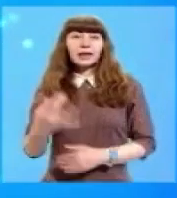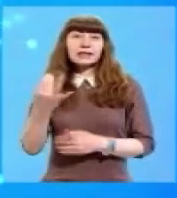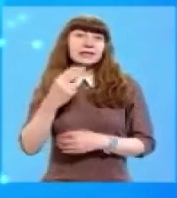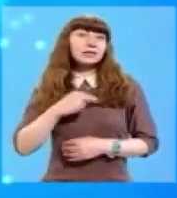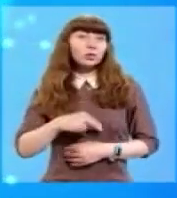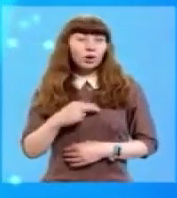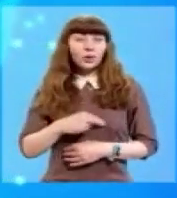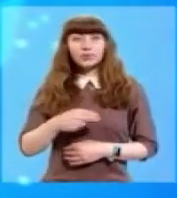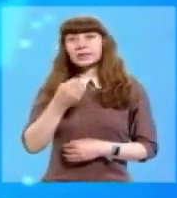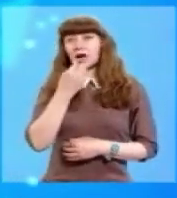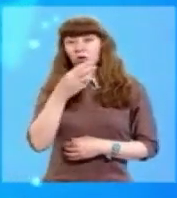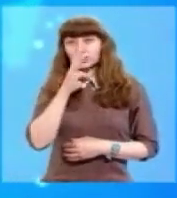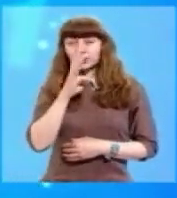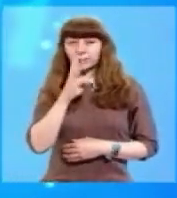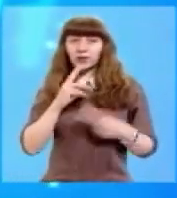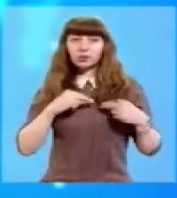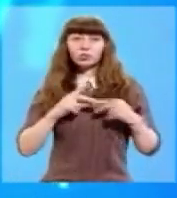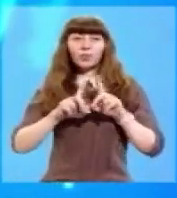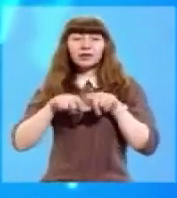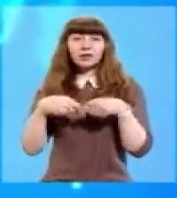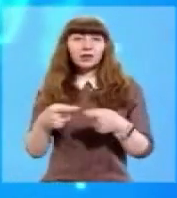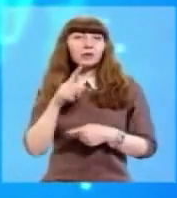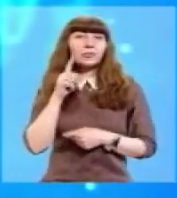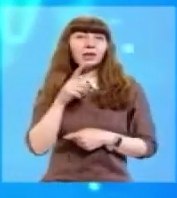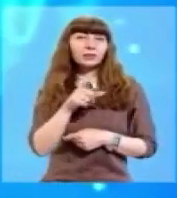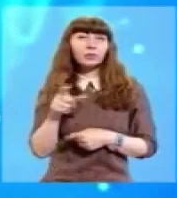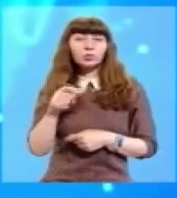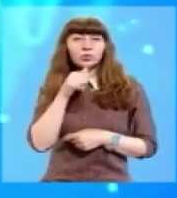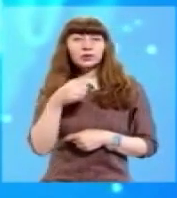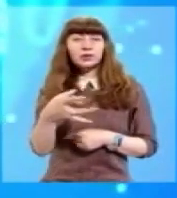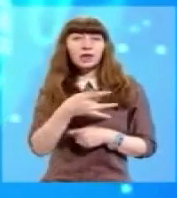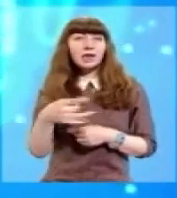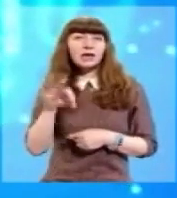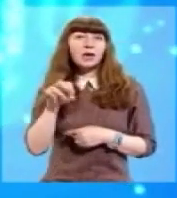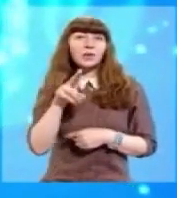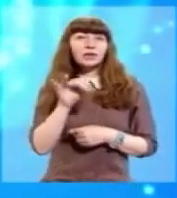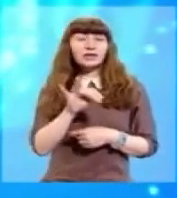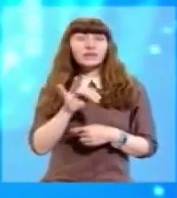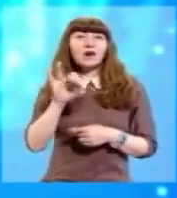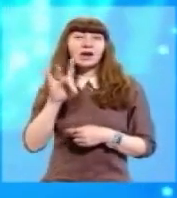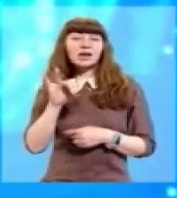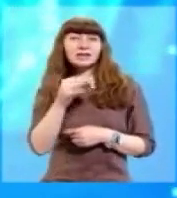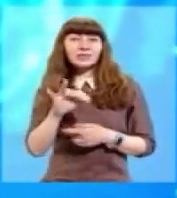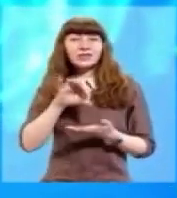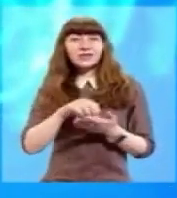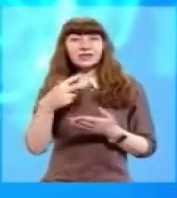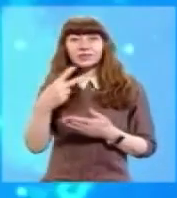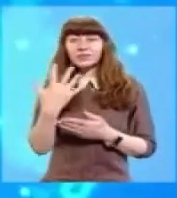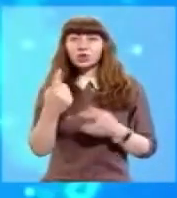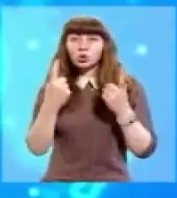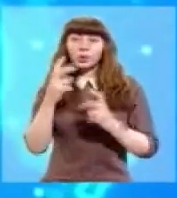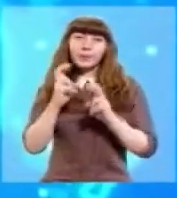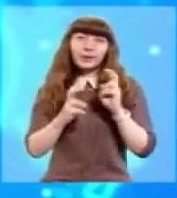Интересную работу с достойной оплатой труда предлагают молодежи Костанайского района. В ярмарке вакансий представители 25 крупных